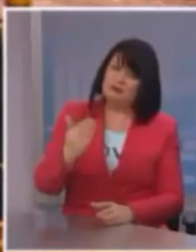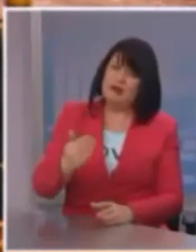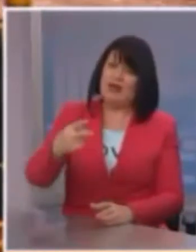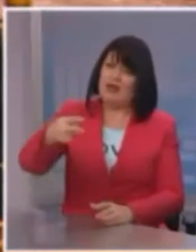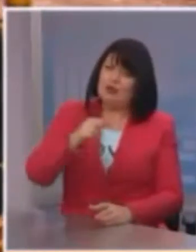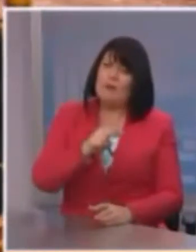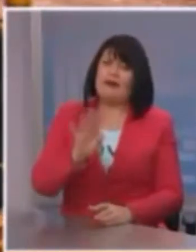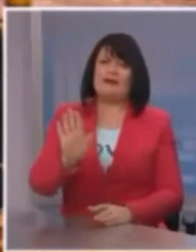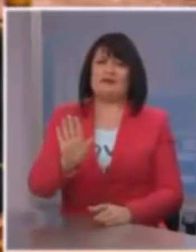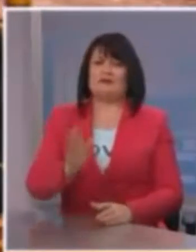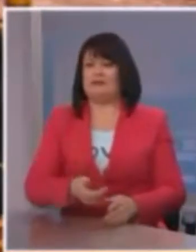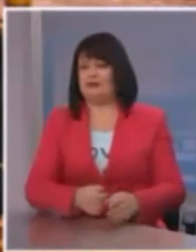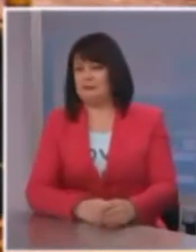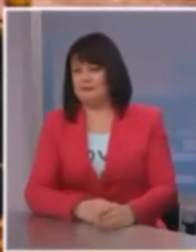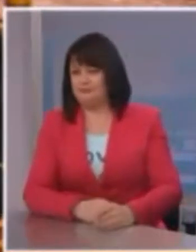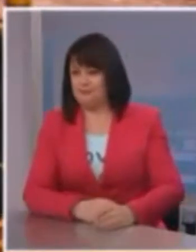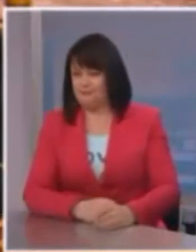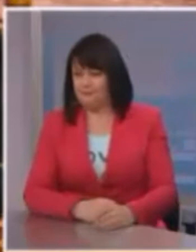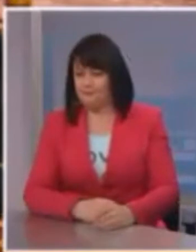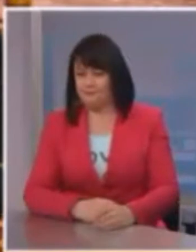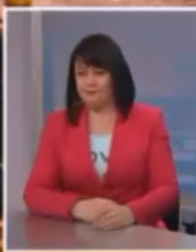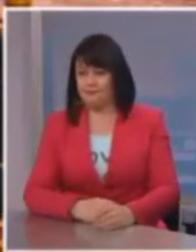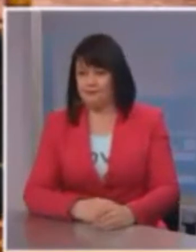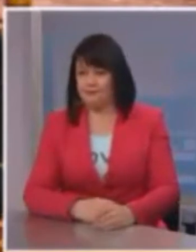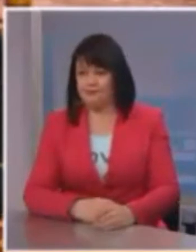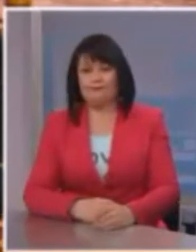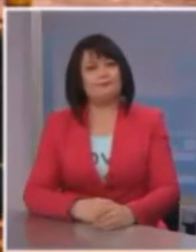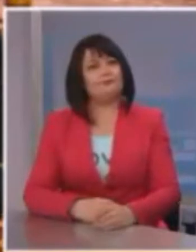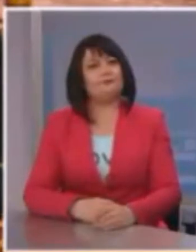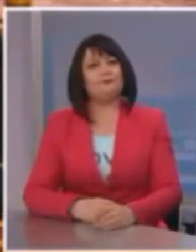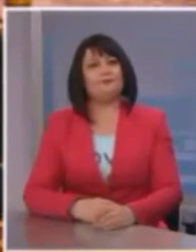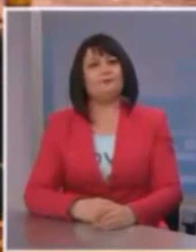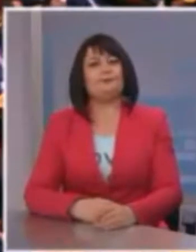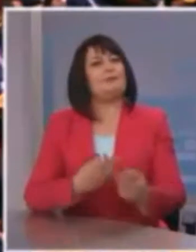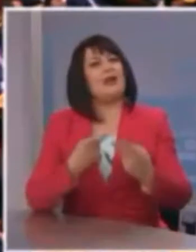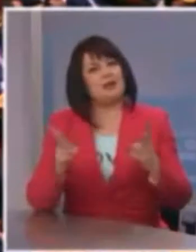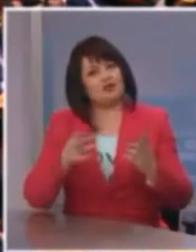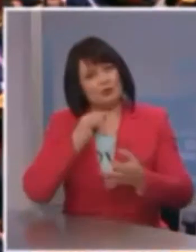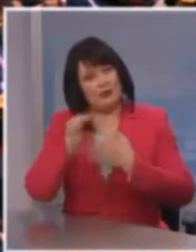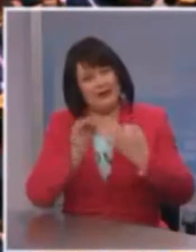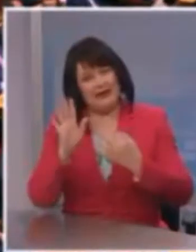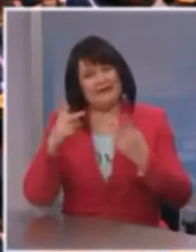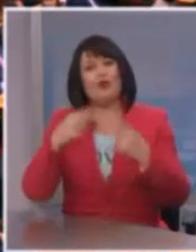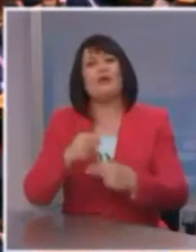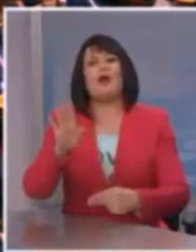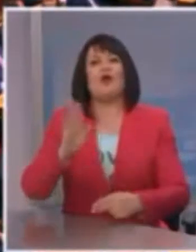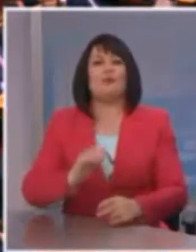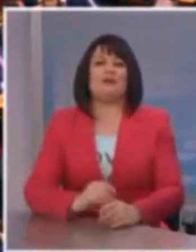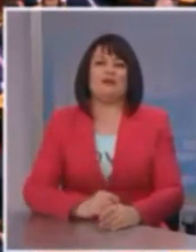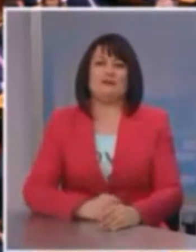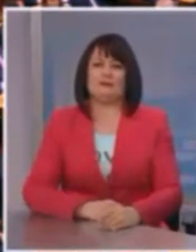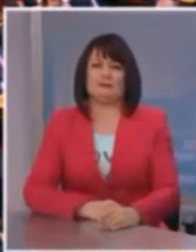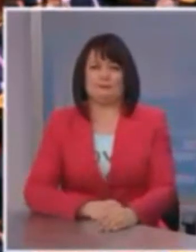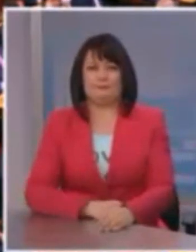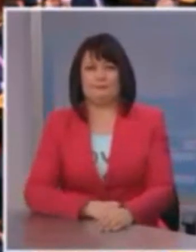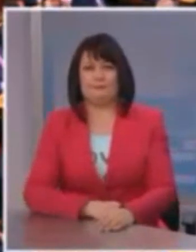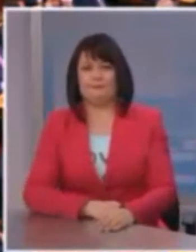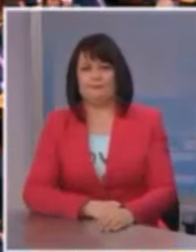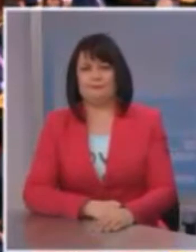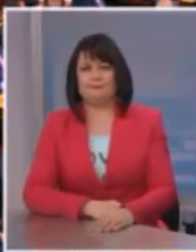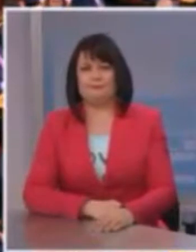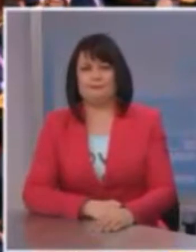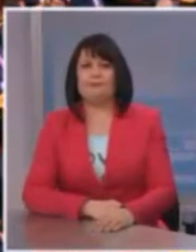λόγο. Θα ζητήσετε το λόγο μετά αν θέλετε. Αφήστε τον κύριο Σκουρλέτη να μιλήσει. Δεν καταγράφει και τίποτα.